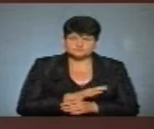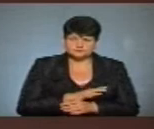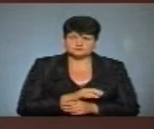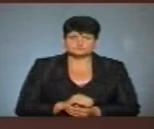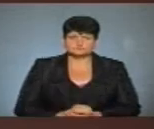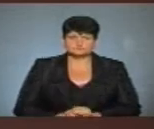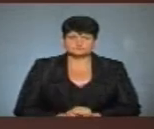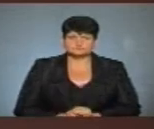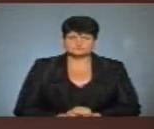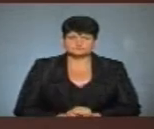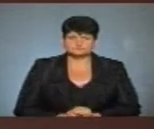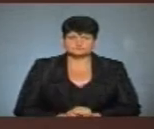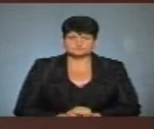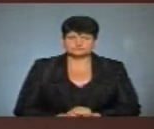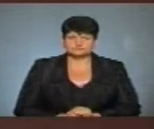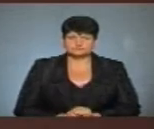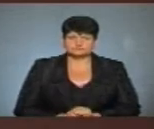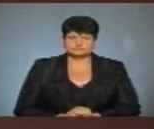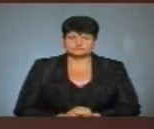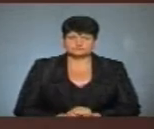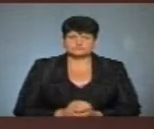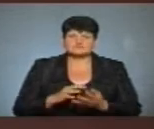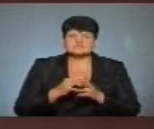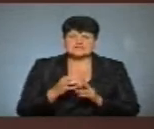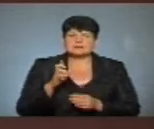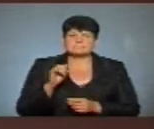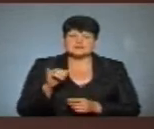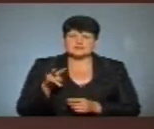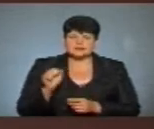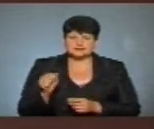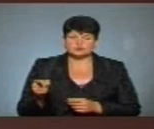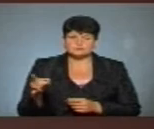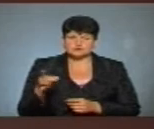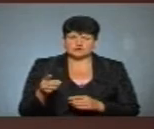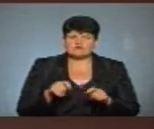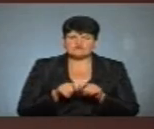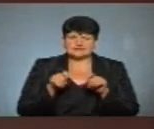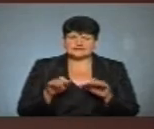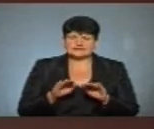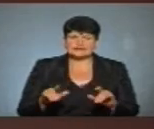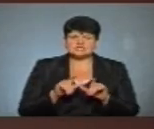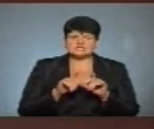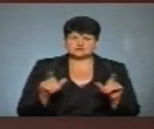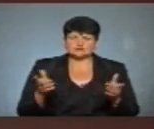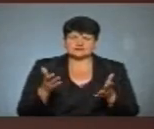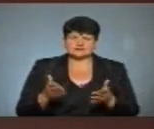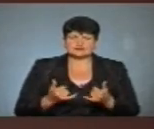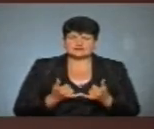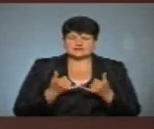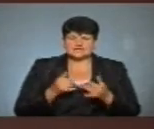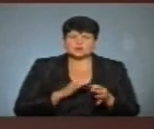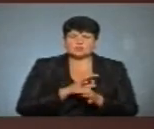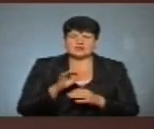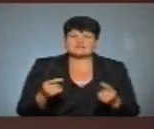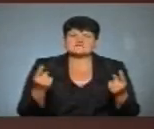Леся Гурецька. У селі Біла Тернопільського району відкрили дитячий садок, який належить до